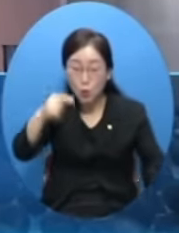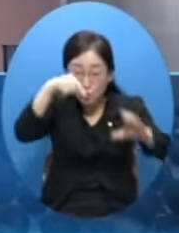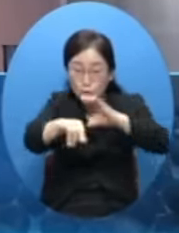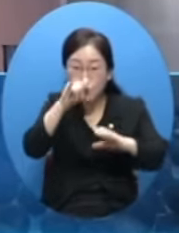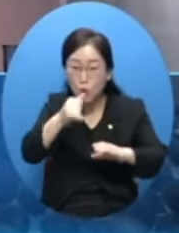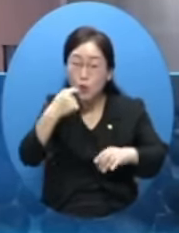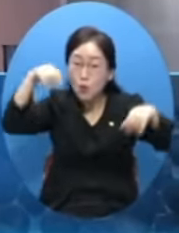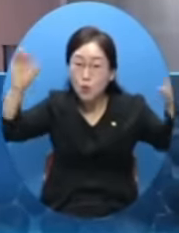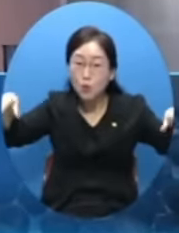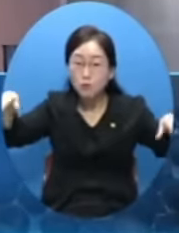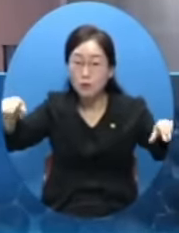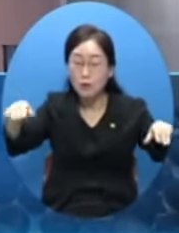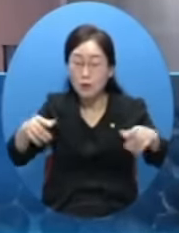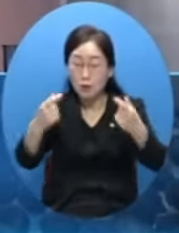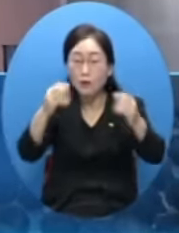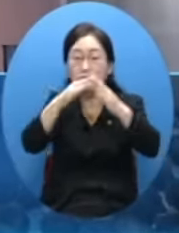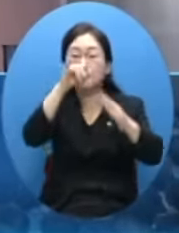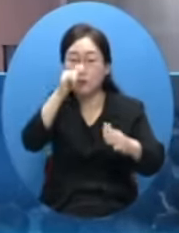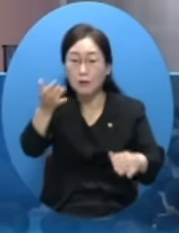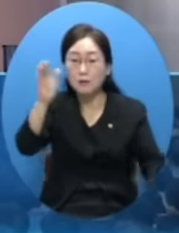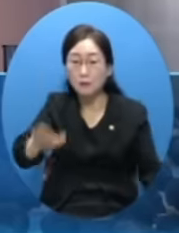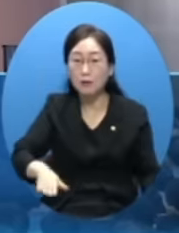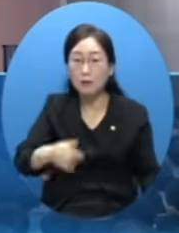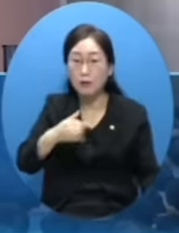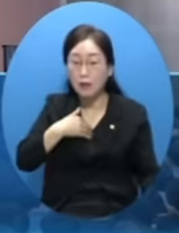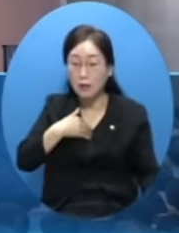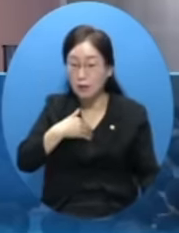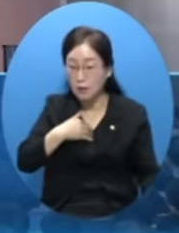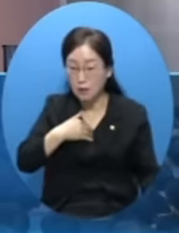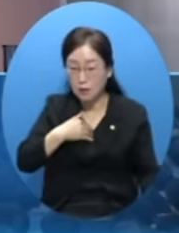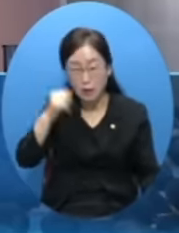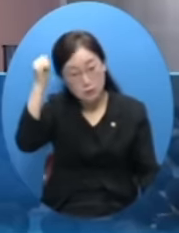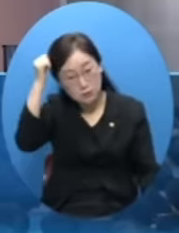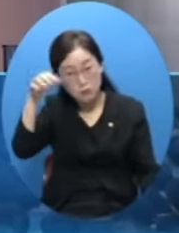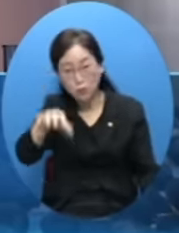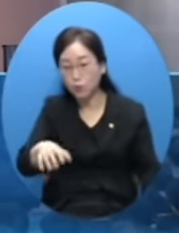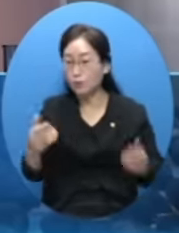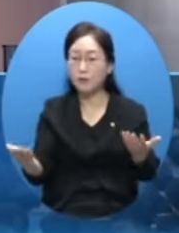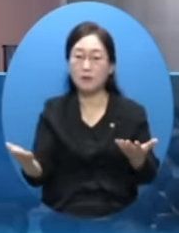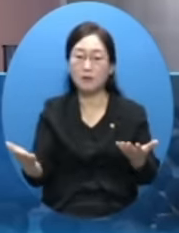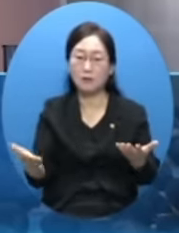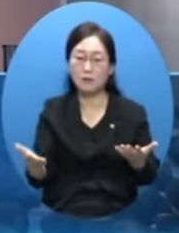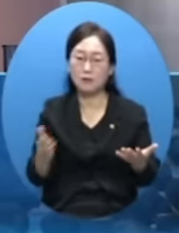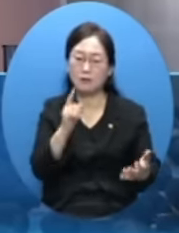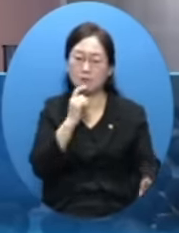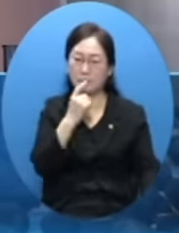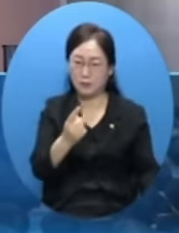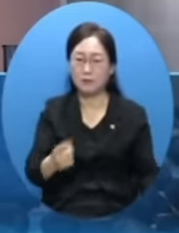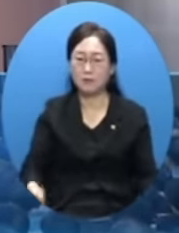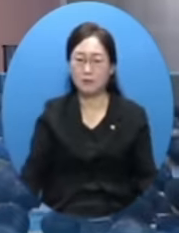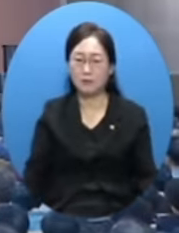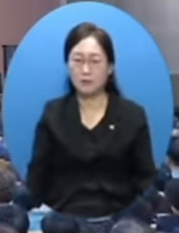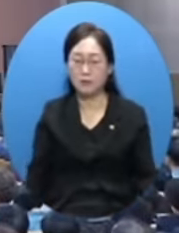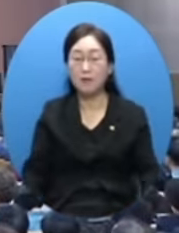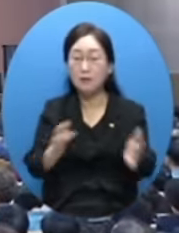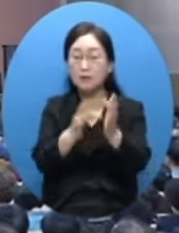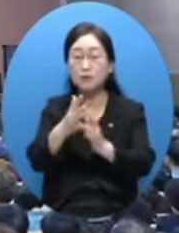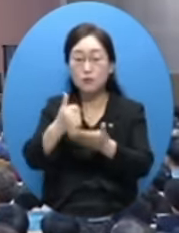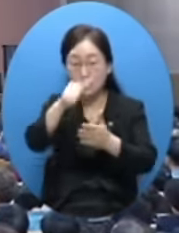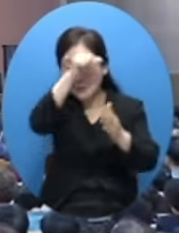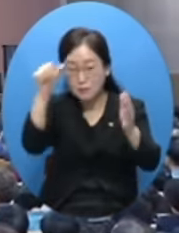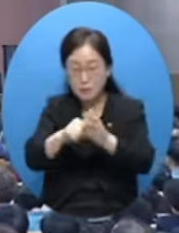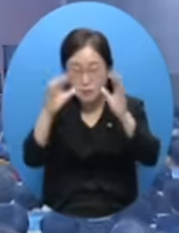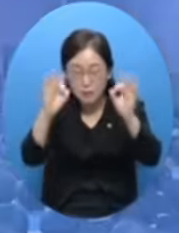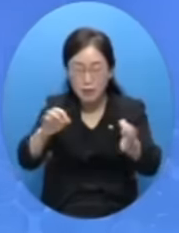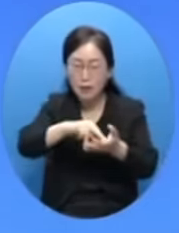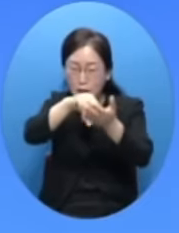공중의 새도 집이 있으되 인자는 머리 둘 것이 없도다 하시고 말씀하셨습니다. 예수님의 일생은 참으로